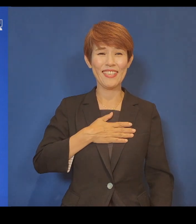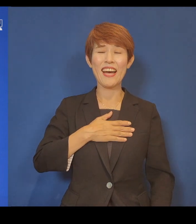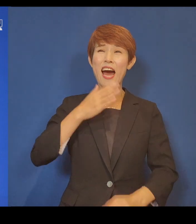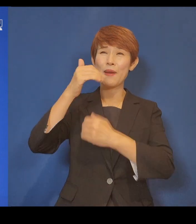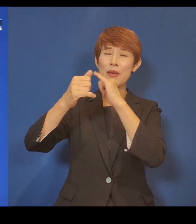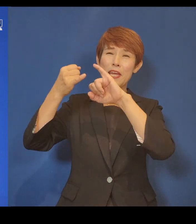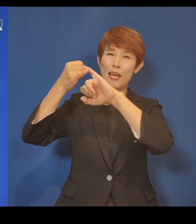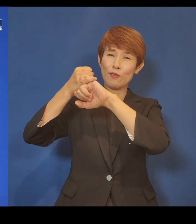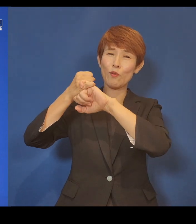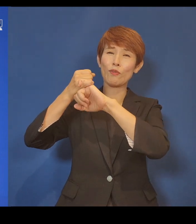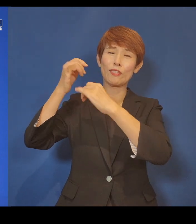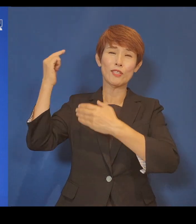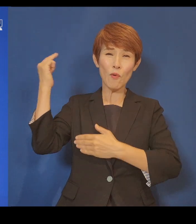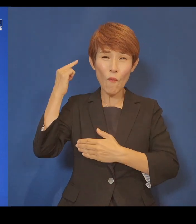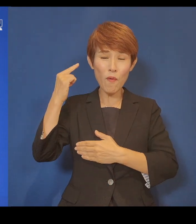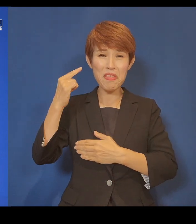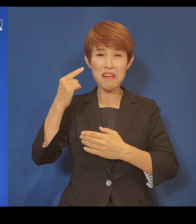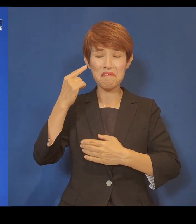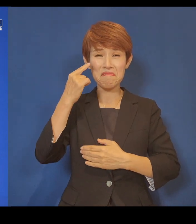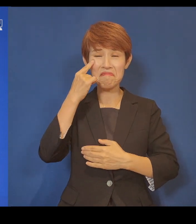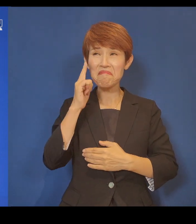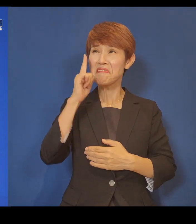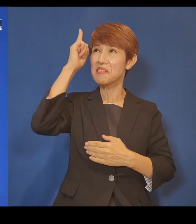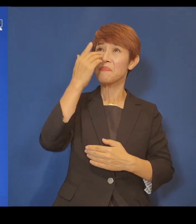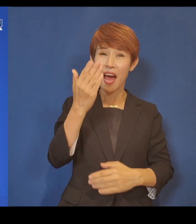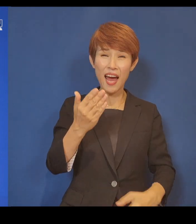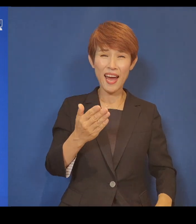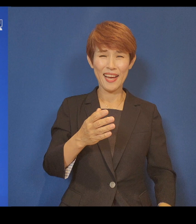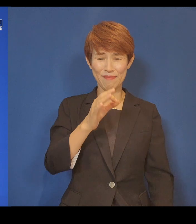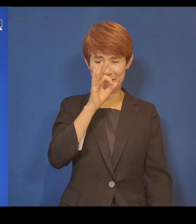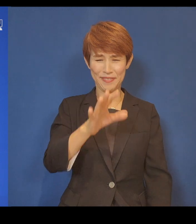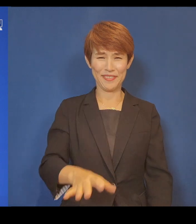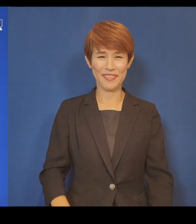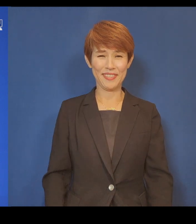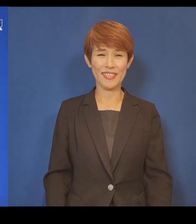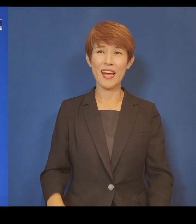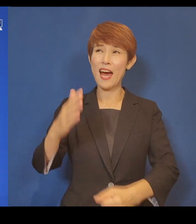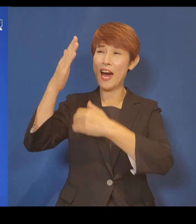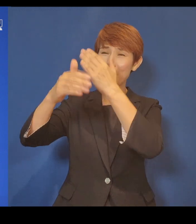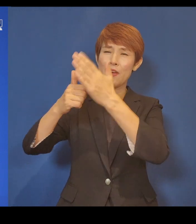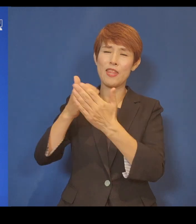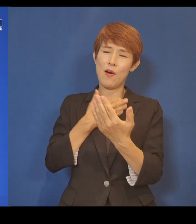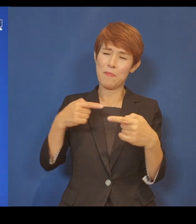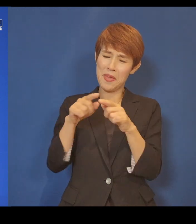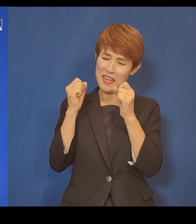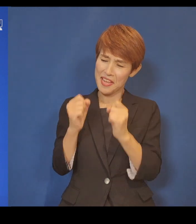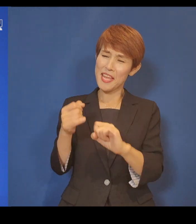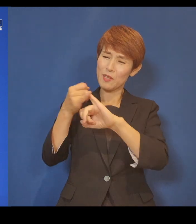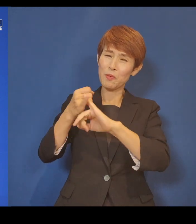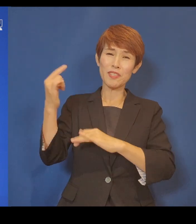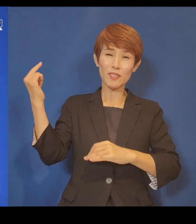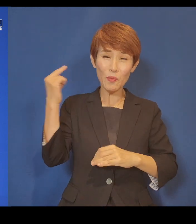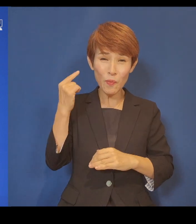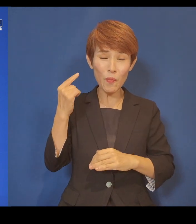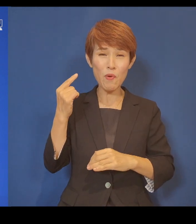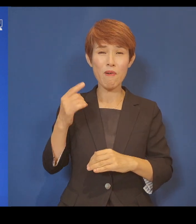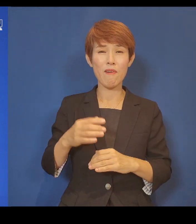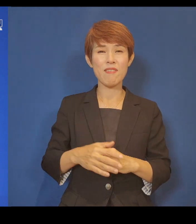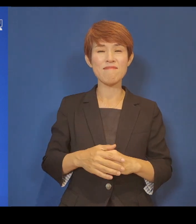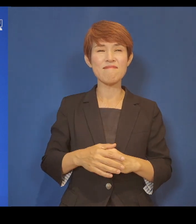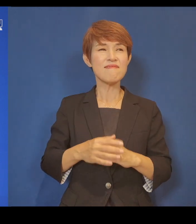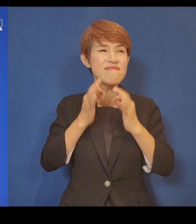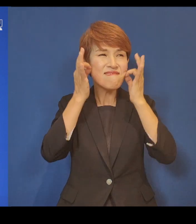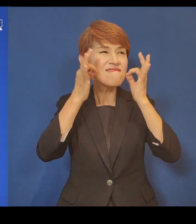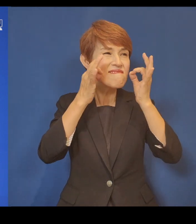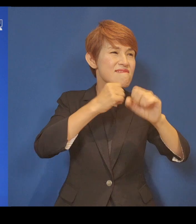저 약속을 듣고 내 눈이 어떻게 오만해져요? 저 약속을 듣고 내가 어떻게 감당하지 못할 그